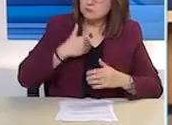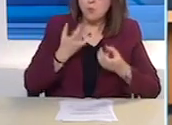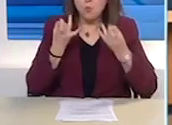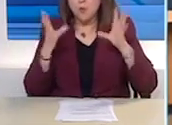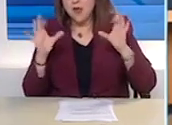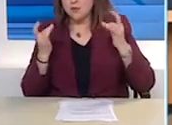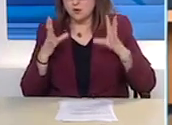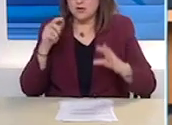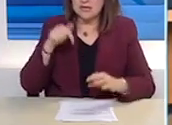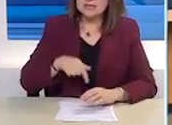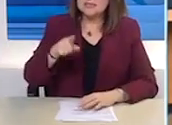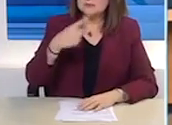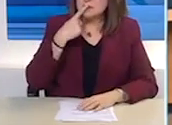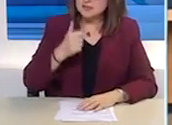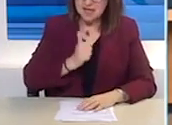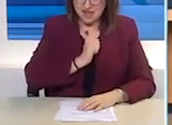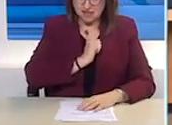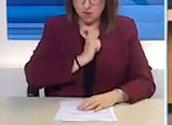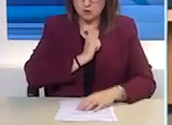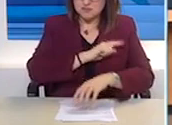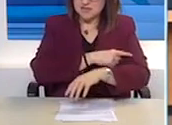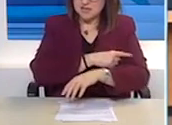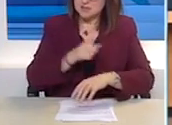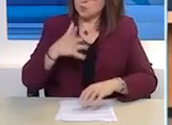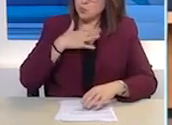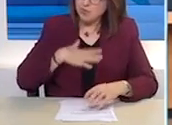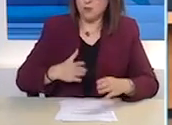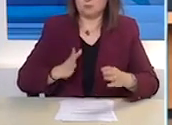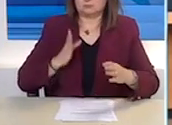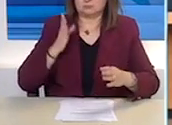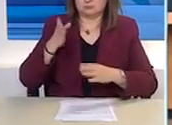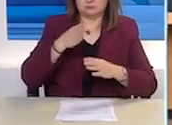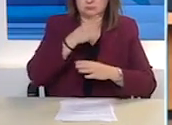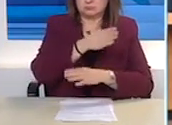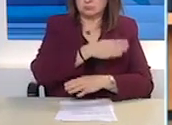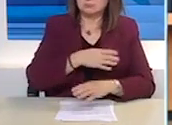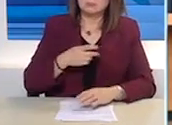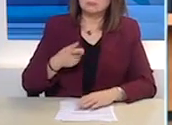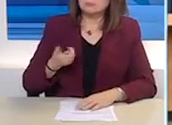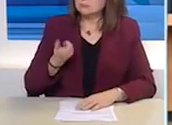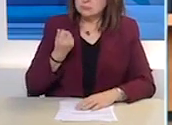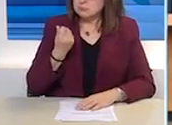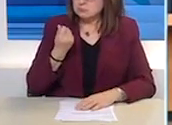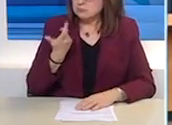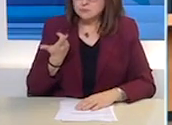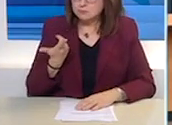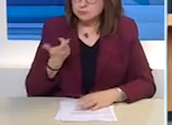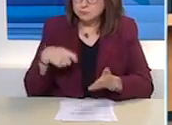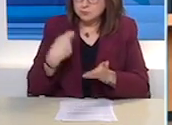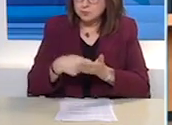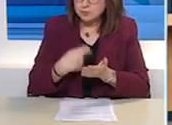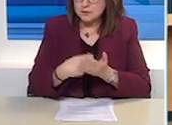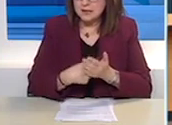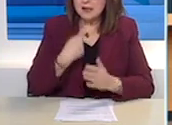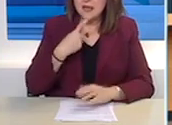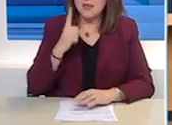ότι οι ιδιώτες γιατροί που θα θελήσουν να προσφέρουν υπηρεσίες απέναντι στην πανδημία θα κοστίζουν στις άδειες τσέπες των πολιτών, αφού θα χρεώνονται